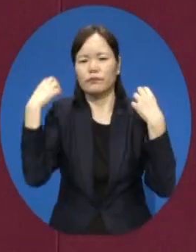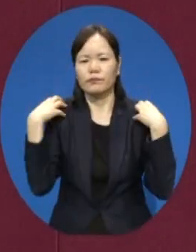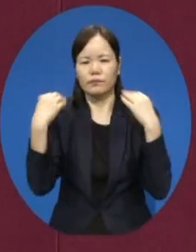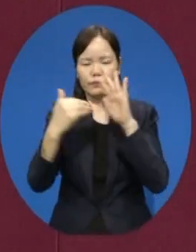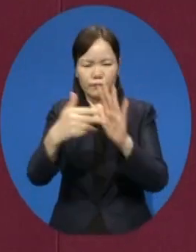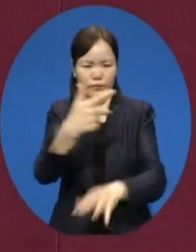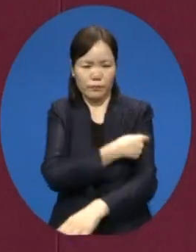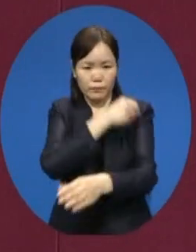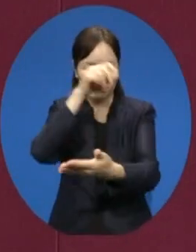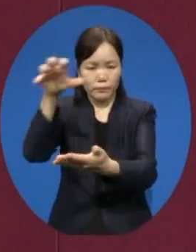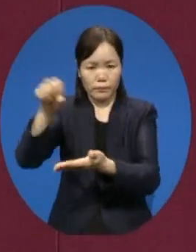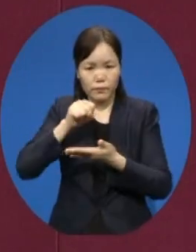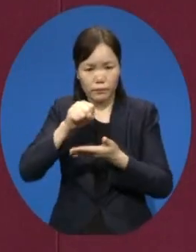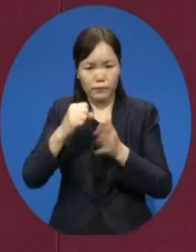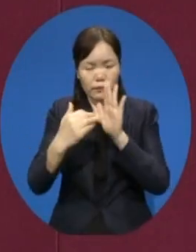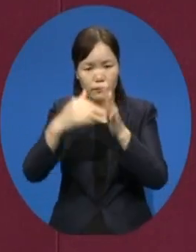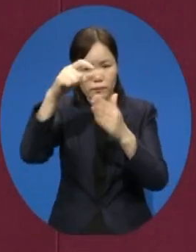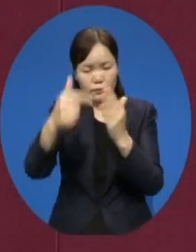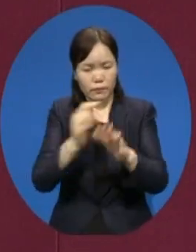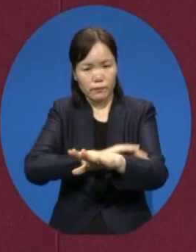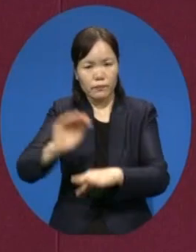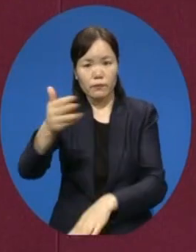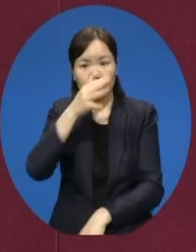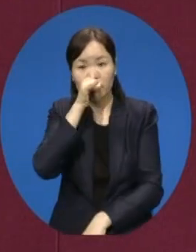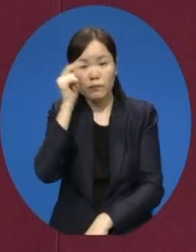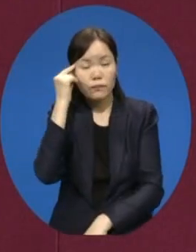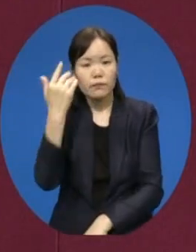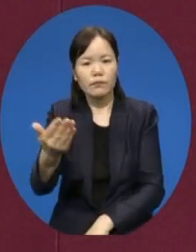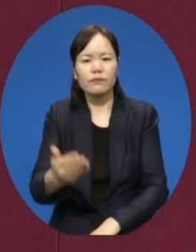백신 확보, 방역 지침 제대로 되고 있는 겁니까?